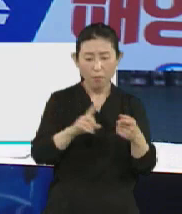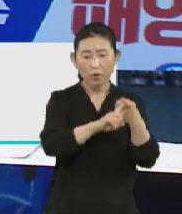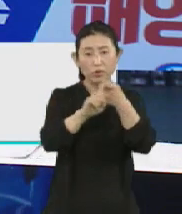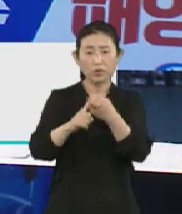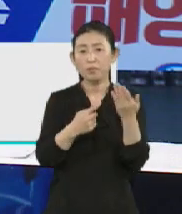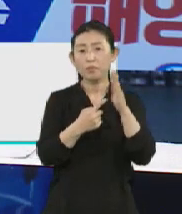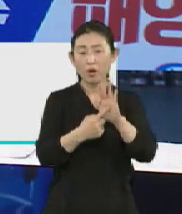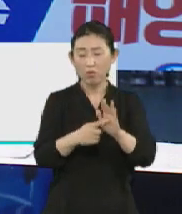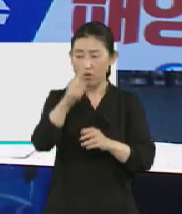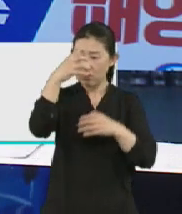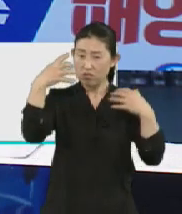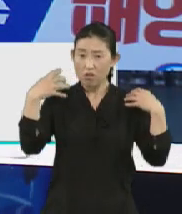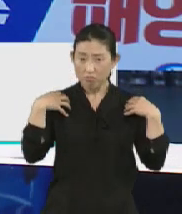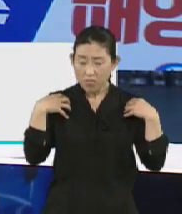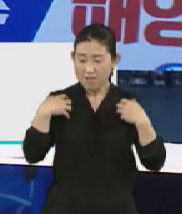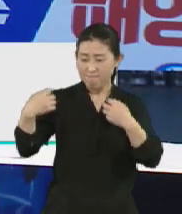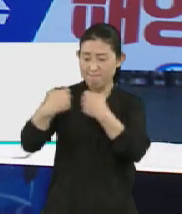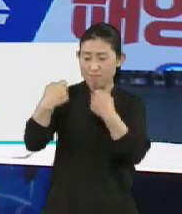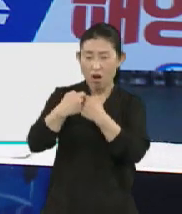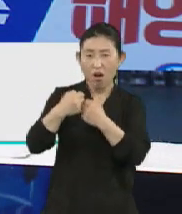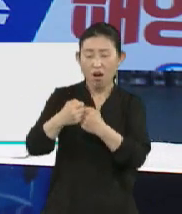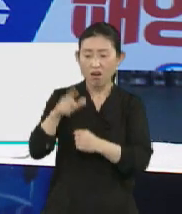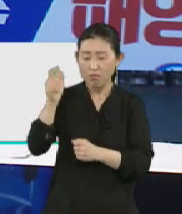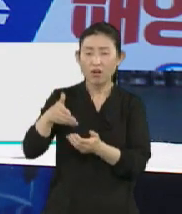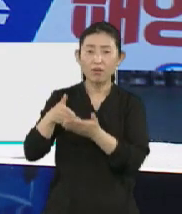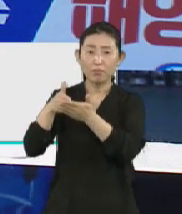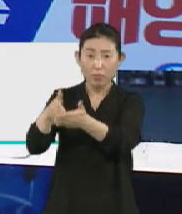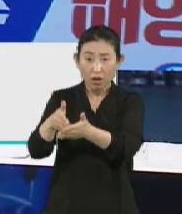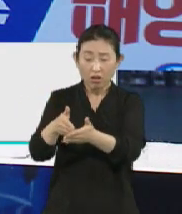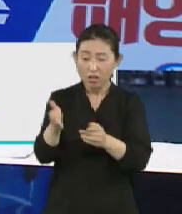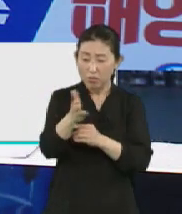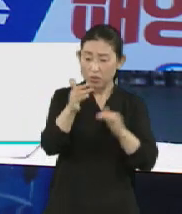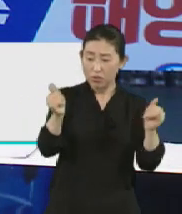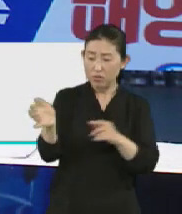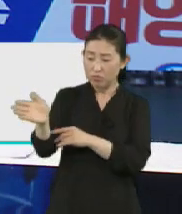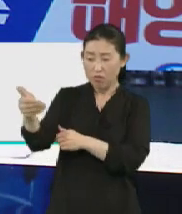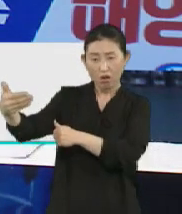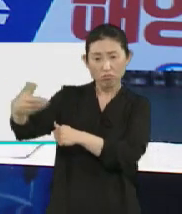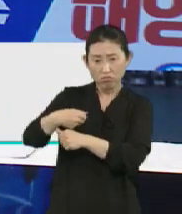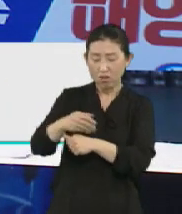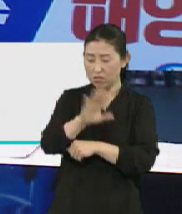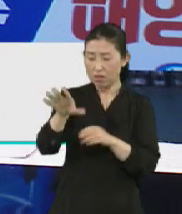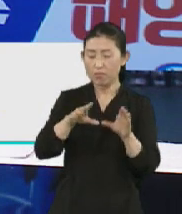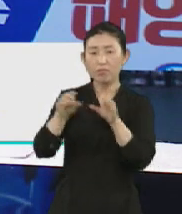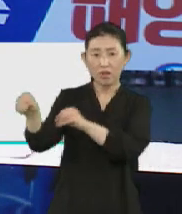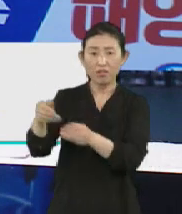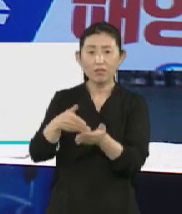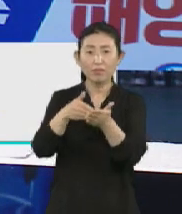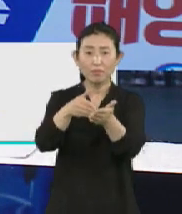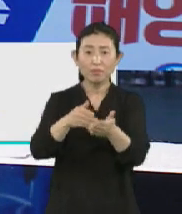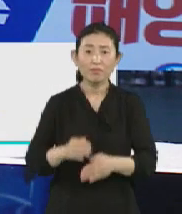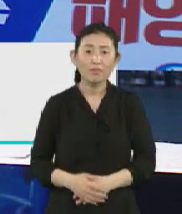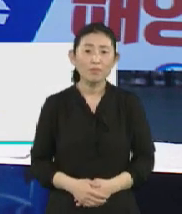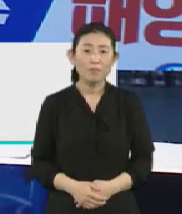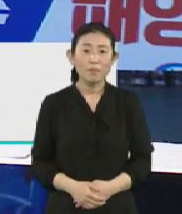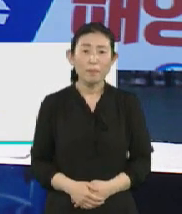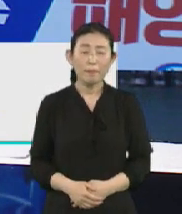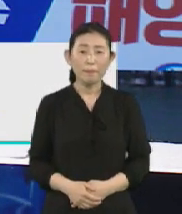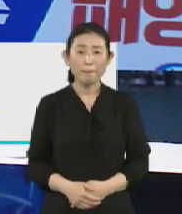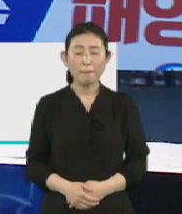선언하면서 중앙정부에 일전불사를 촉구했고, 어업인들은 일본 수산물 수입 금지를 요구했습니다. 강진원